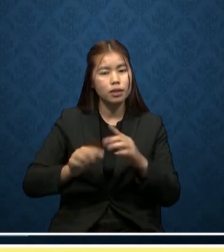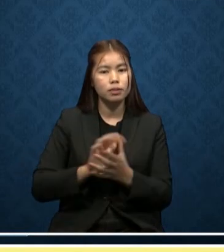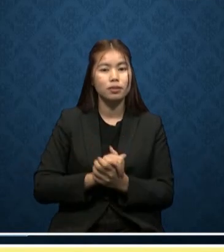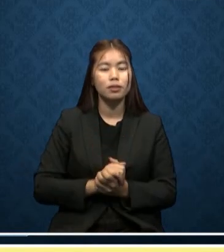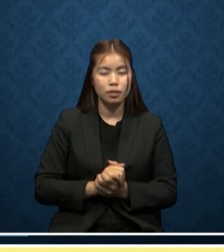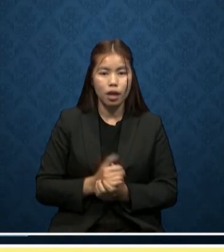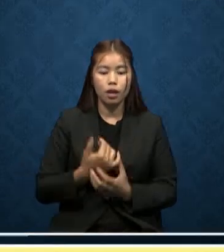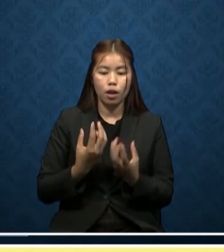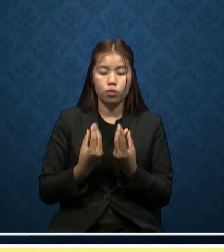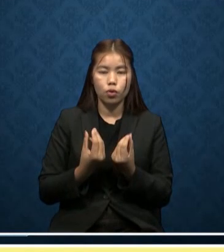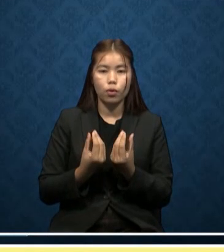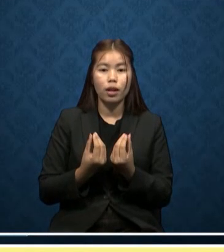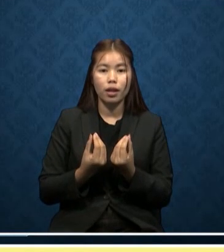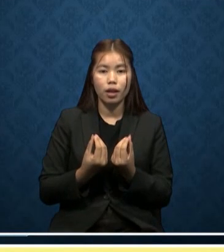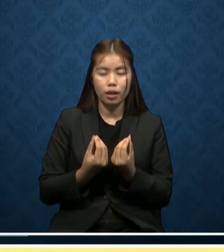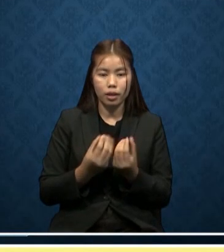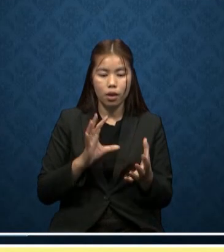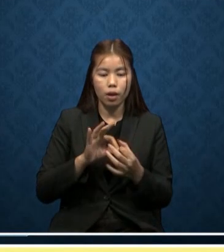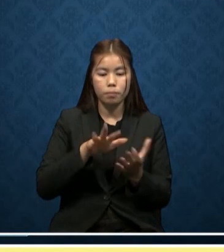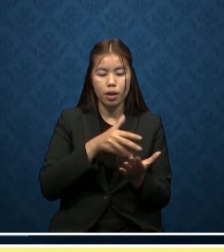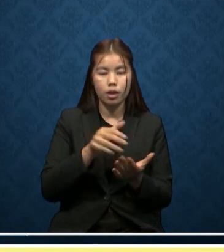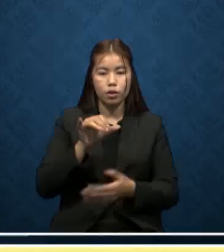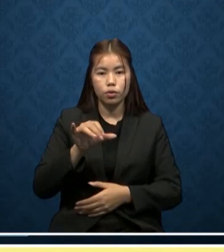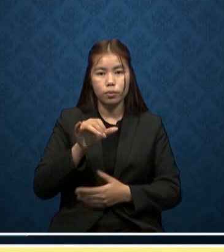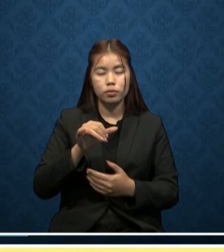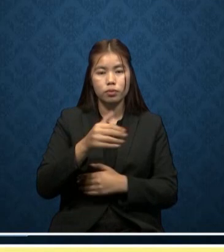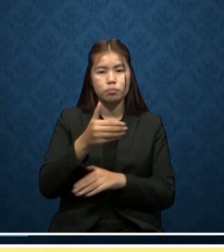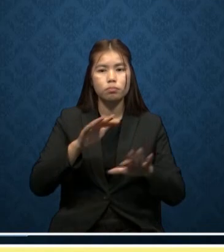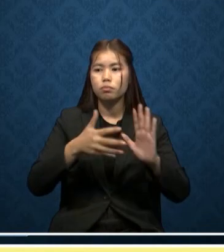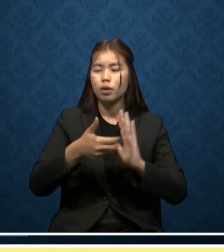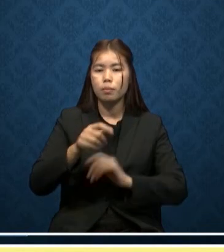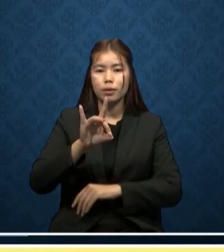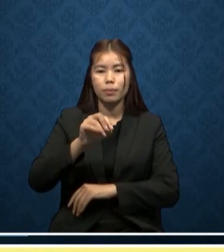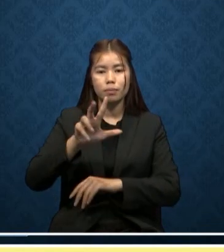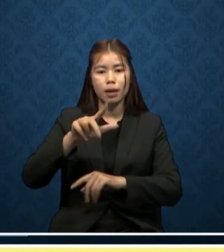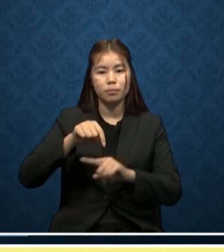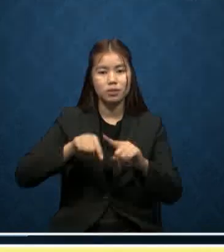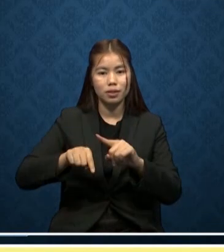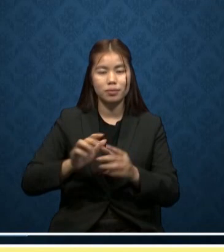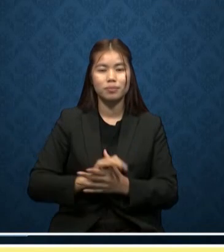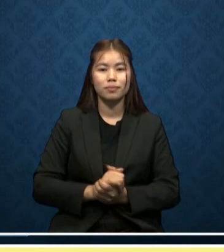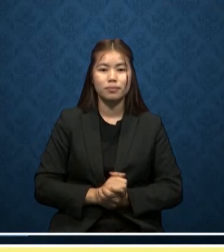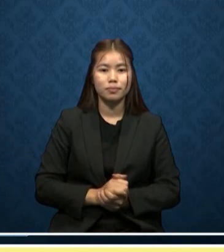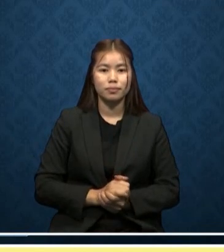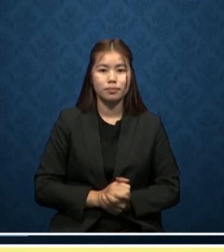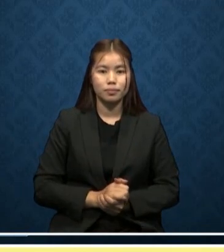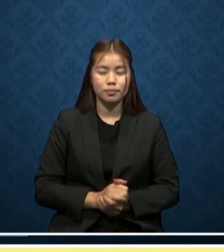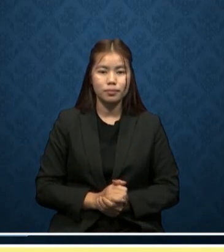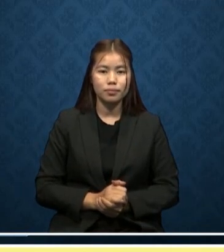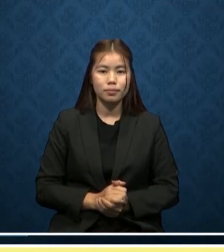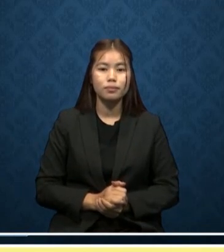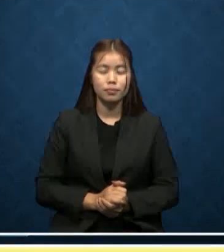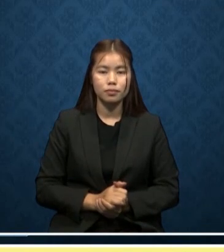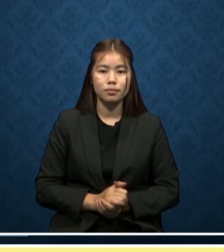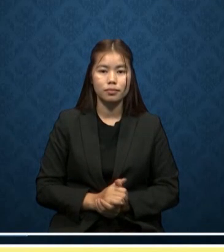เลขที่เกี่ยวข้องกับยุสาชาติเบิกจ่ายไปร้อยละ83นะครับสิ่ง